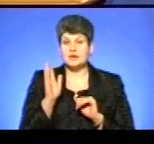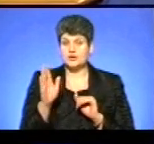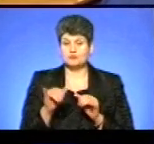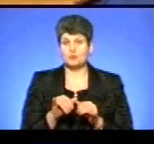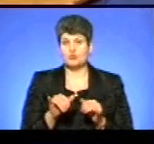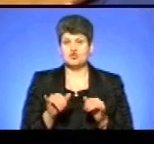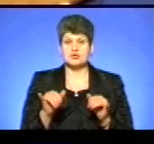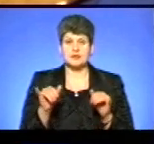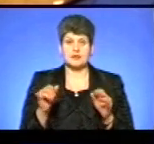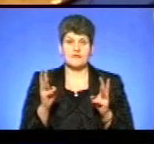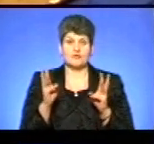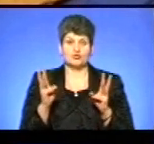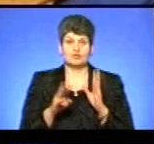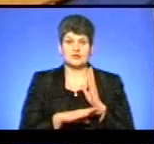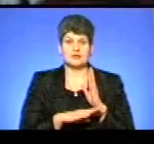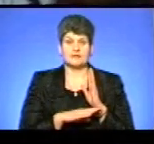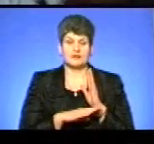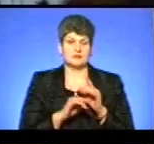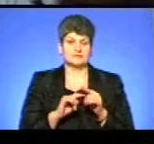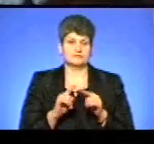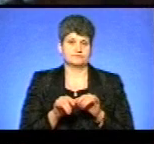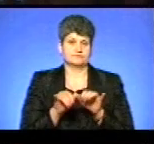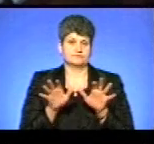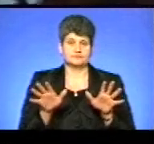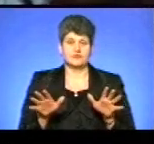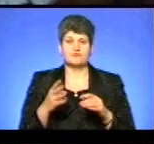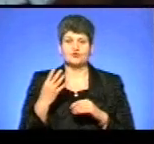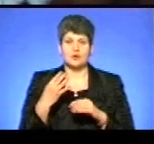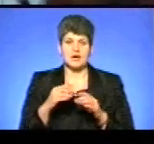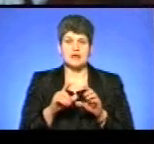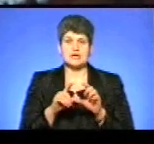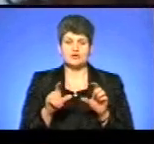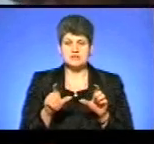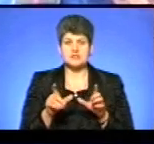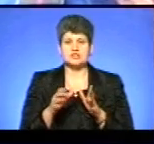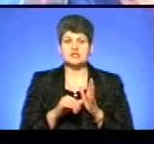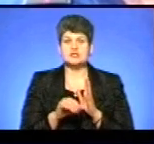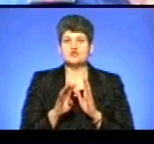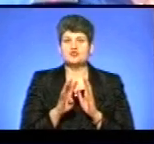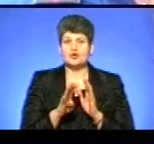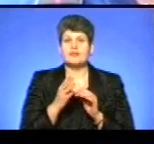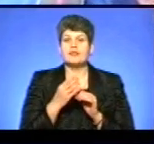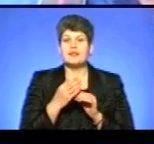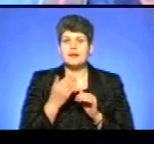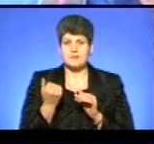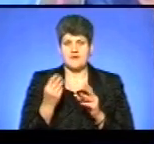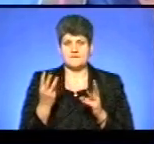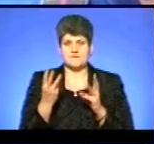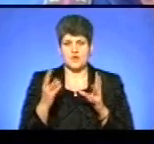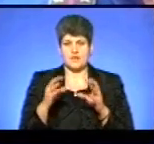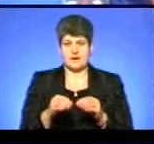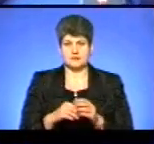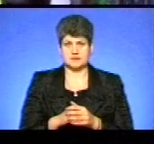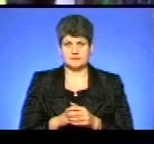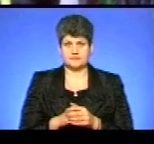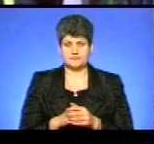поширення вогню на дерев'яній конструкції. Майже у 40 кіосках із 64 немає вогнегасників, розповідає Максим